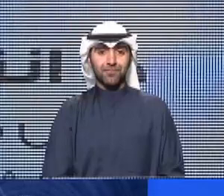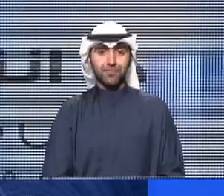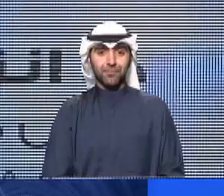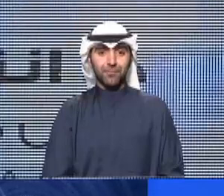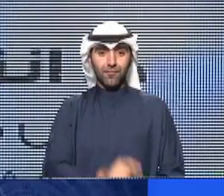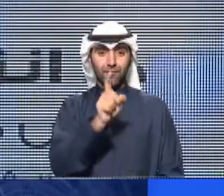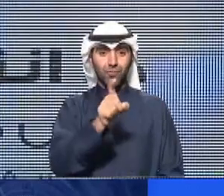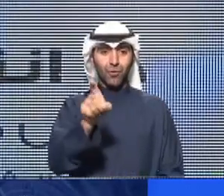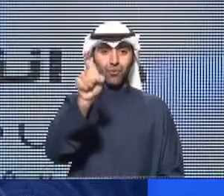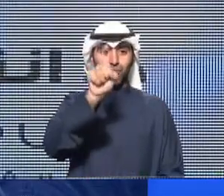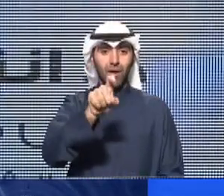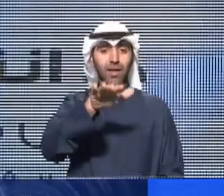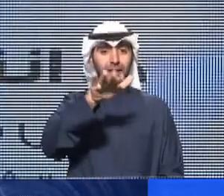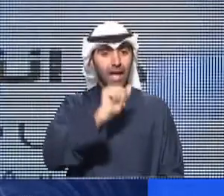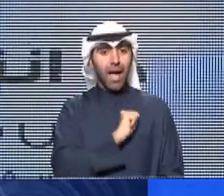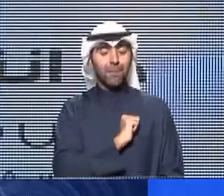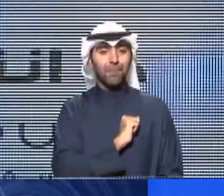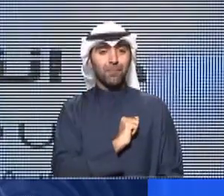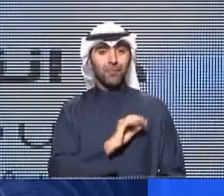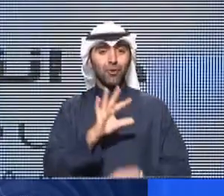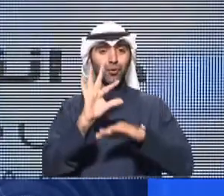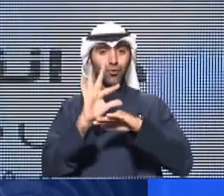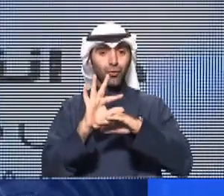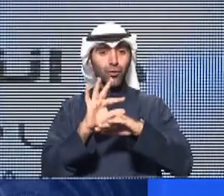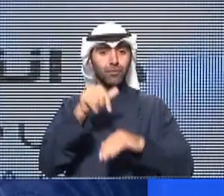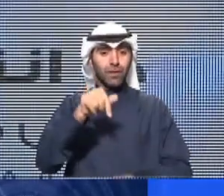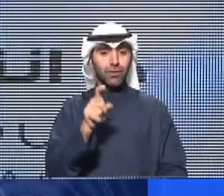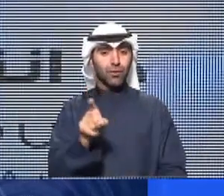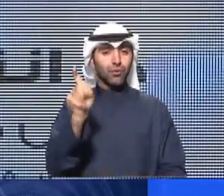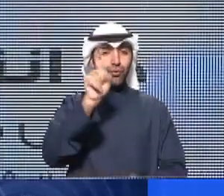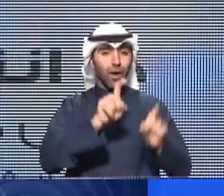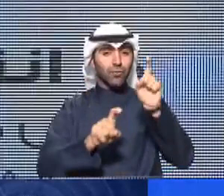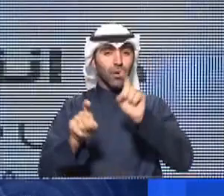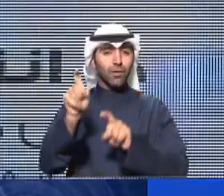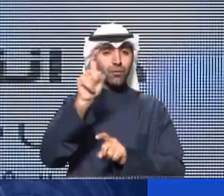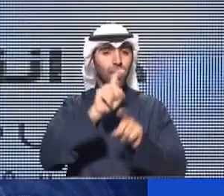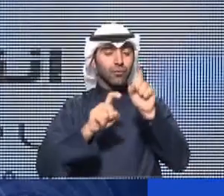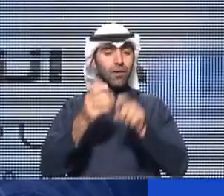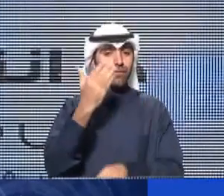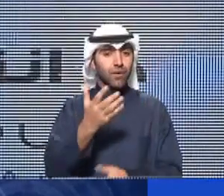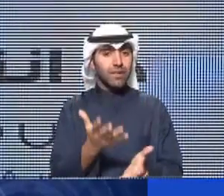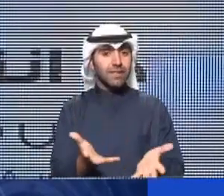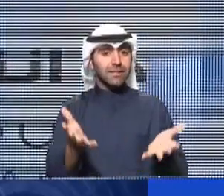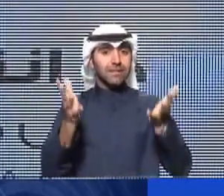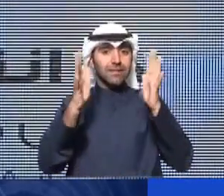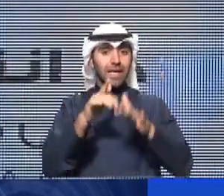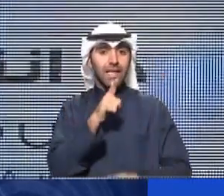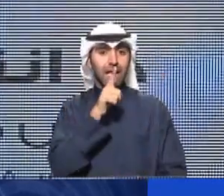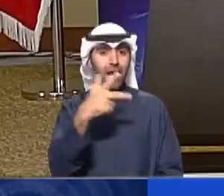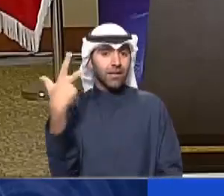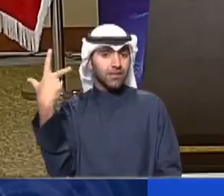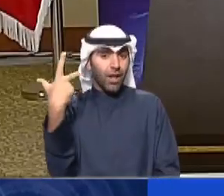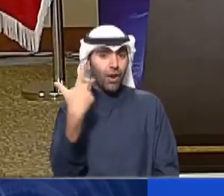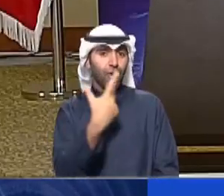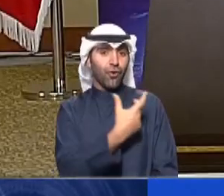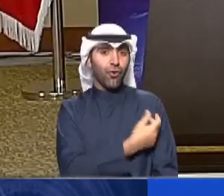وفي البعض عنده بعض المخاوف وهي مستحقة حقيقة، البعض اللي يسأل عن بعض الآثار الجانبية المحتملة،